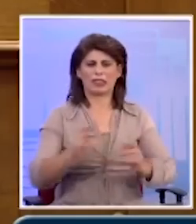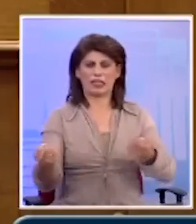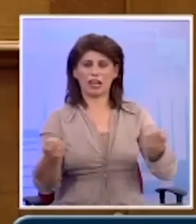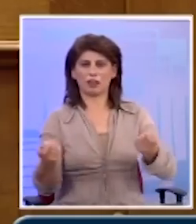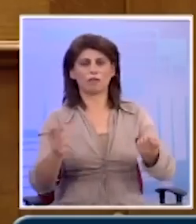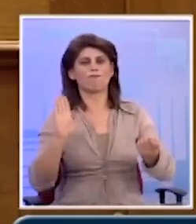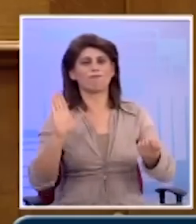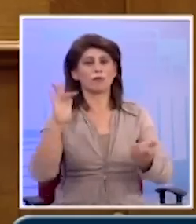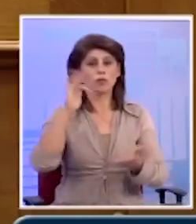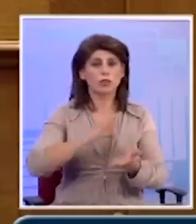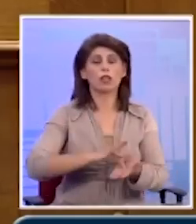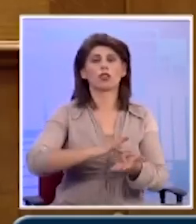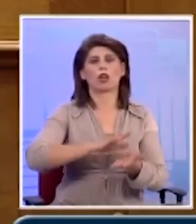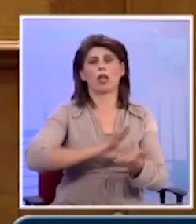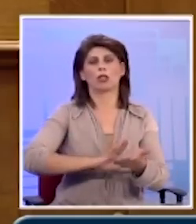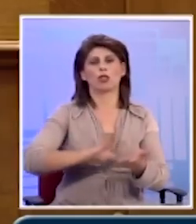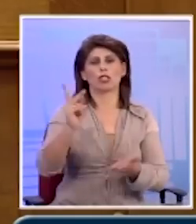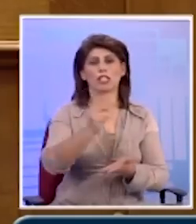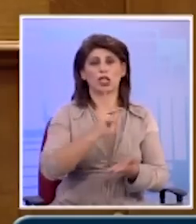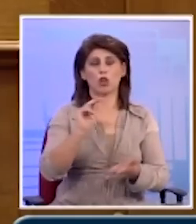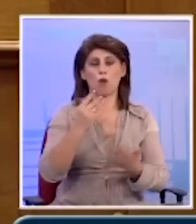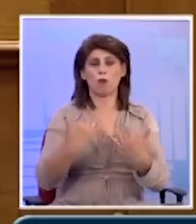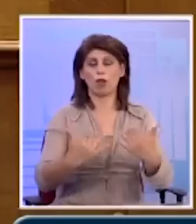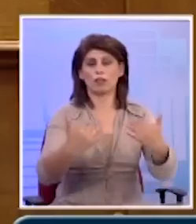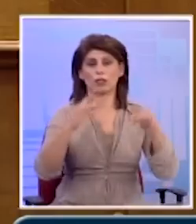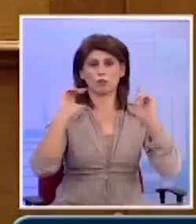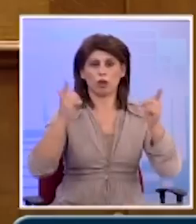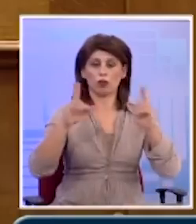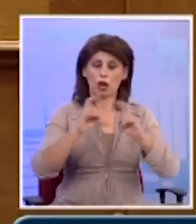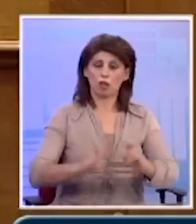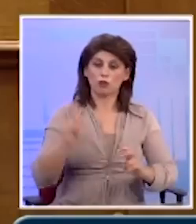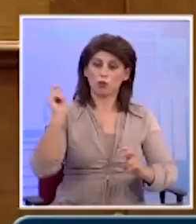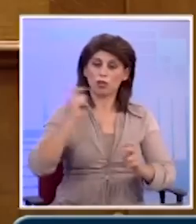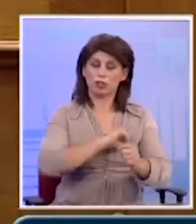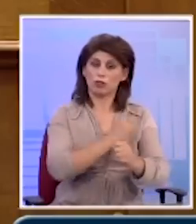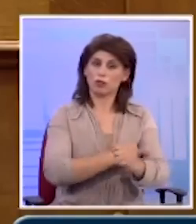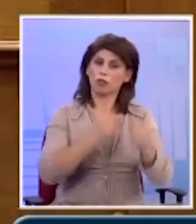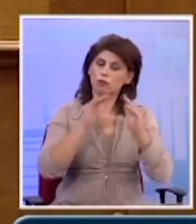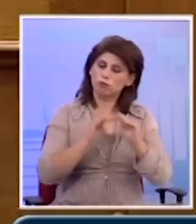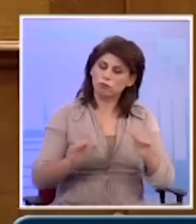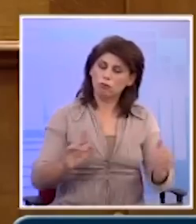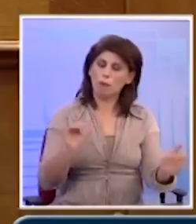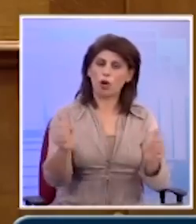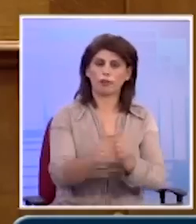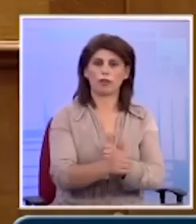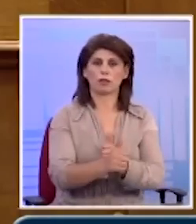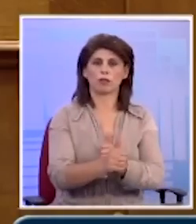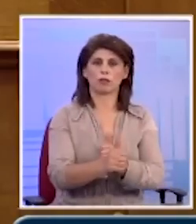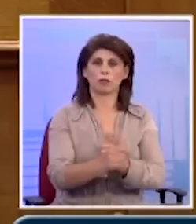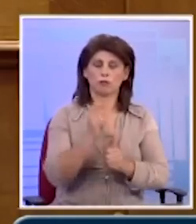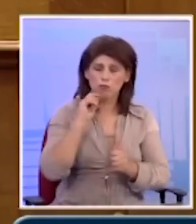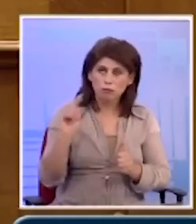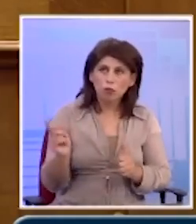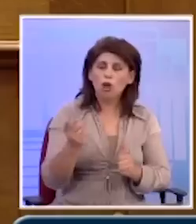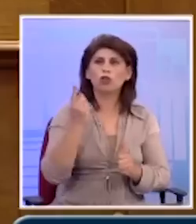Είναι ο πυρήνας της κοινοβουλευτικής δημοκρατίας, του ελέγχου της πολιτικής εξουσίας και της ομαλής αποκατάστασης της